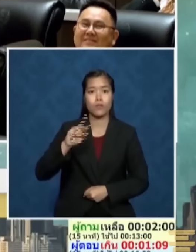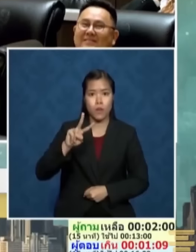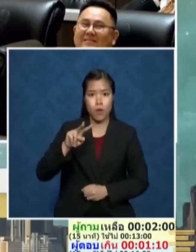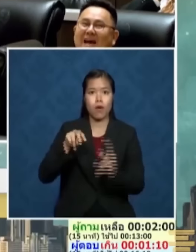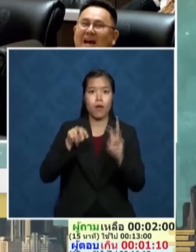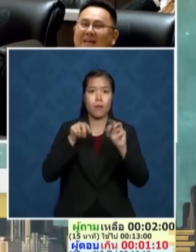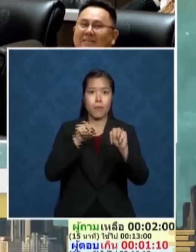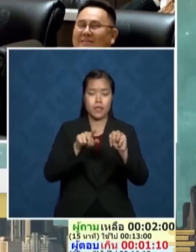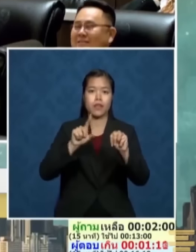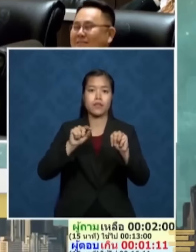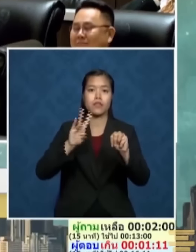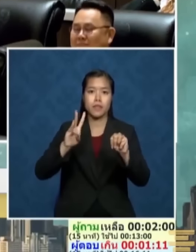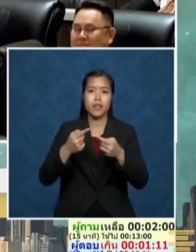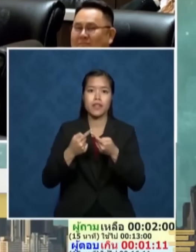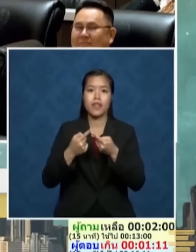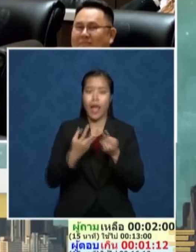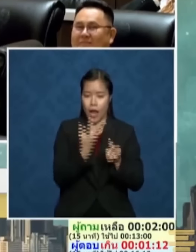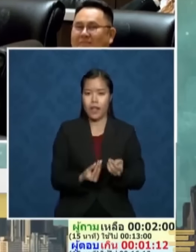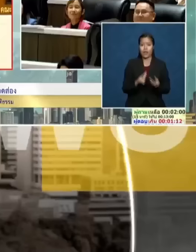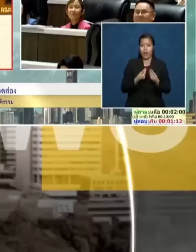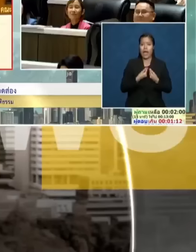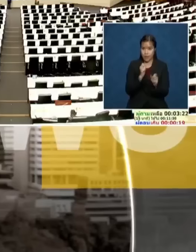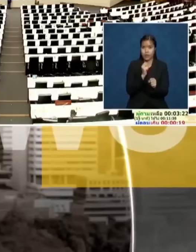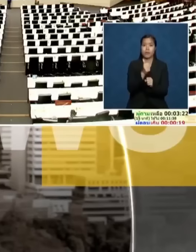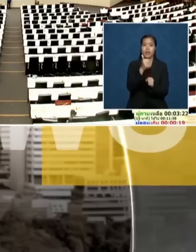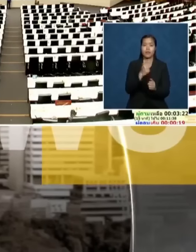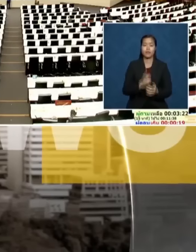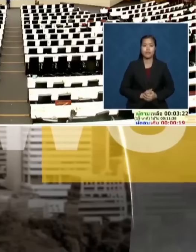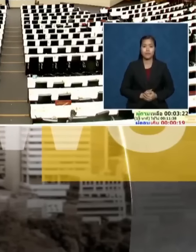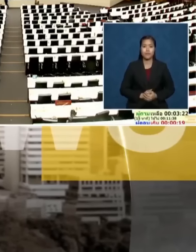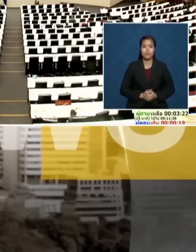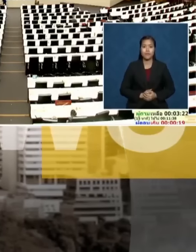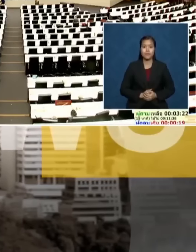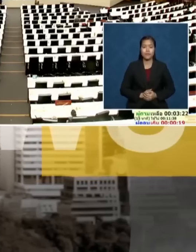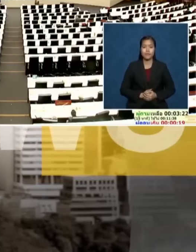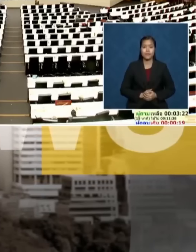ว่ารายละเอียดอื่นจะมอบให้ครับ ก็บอกว่าไม่สามารถเปิดเผย